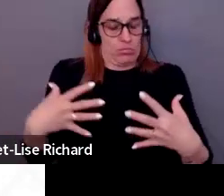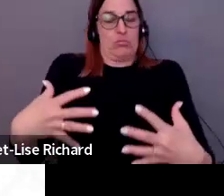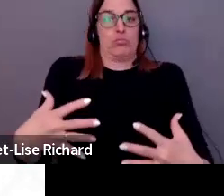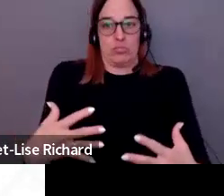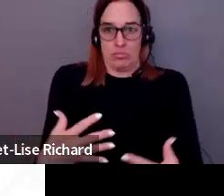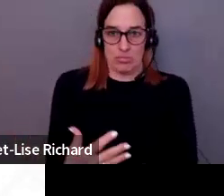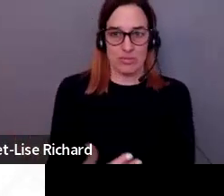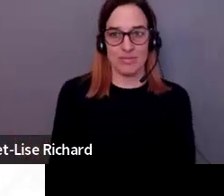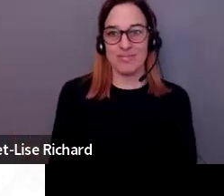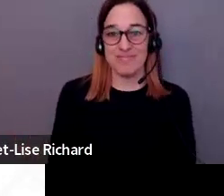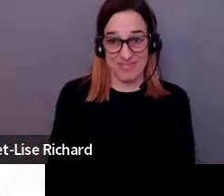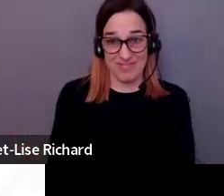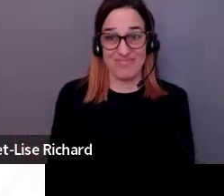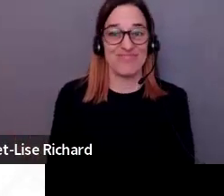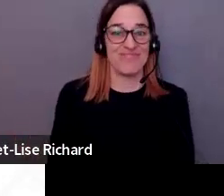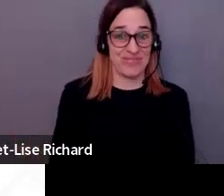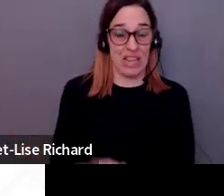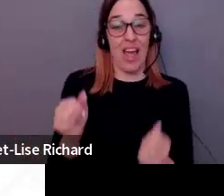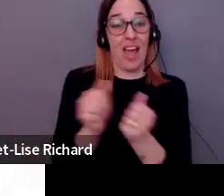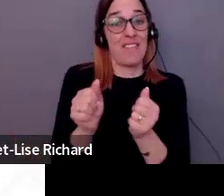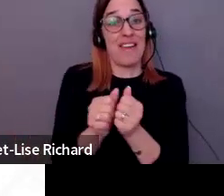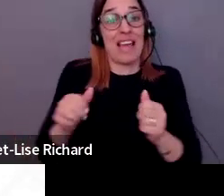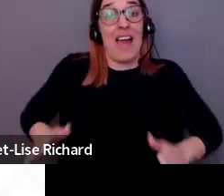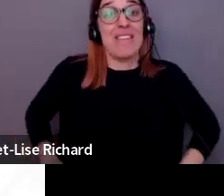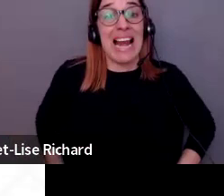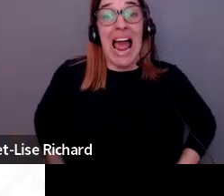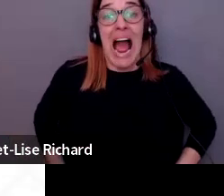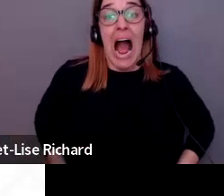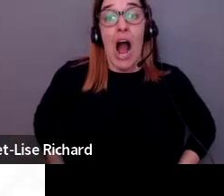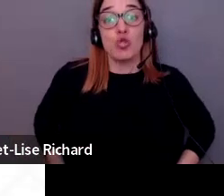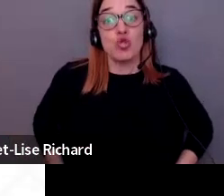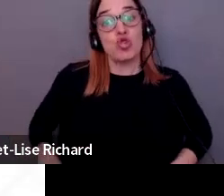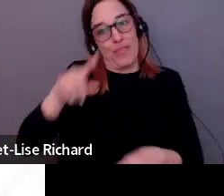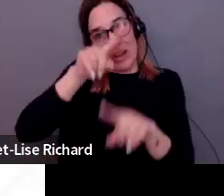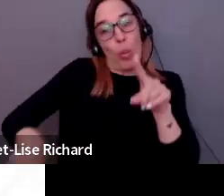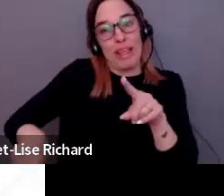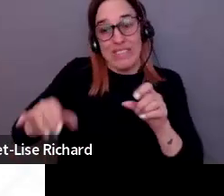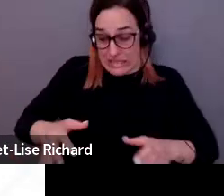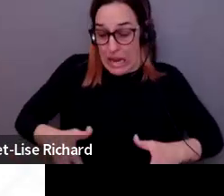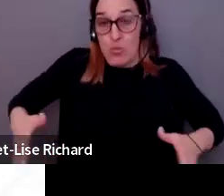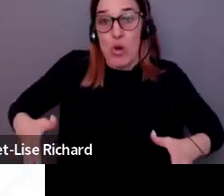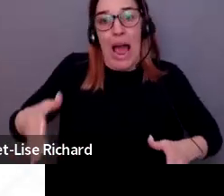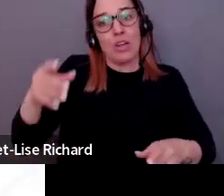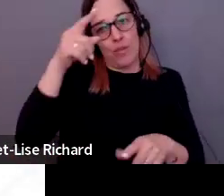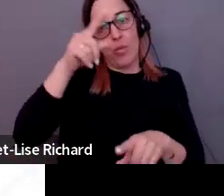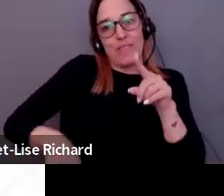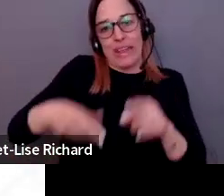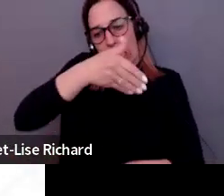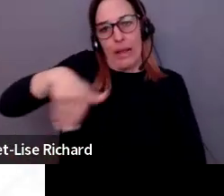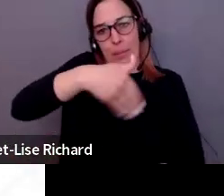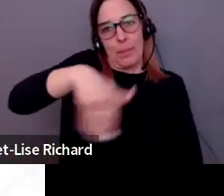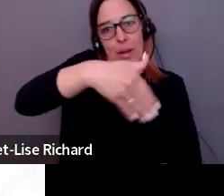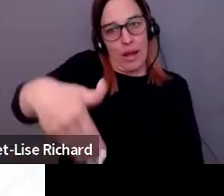exact. Donc, avec nos hanches, ben, on évite d'aller mettre des rayures à l'horizontale sur les hanches.